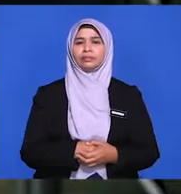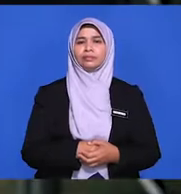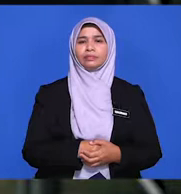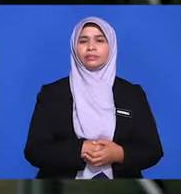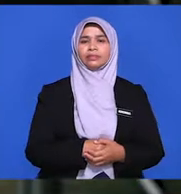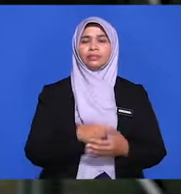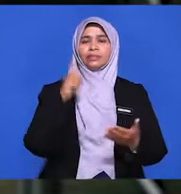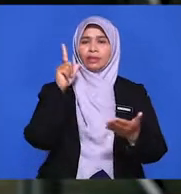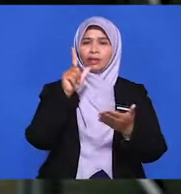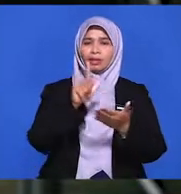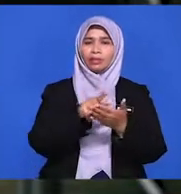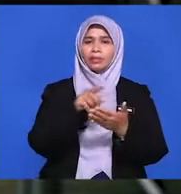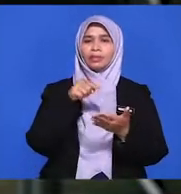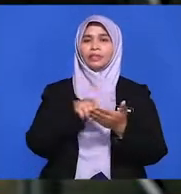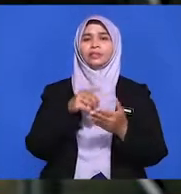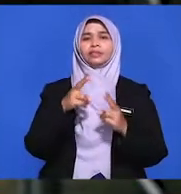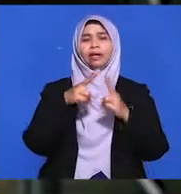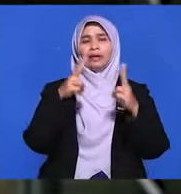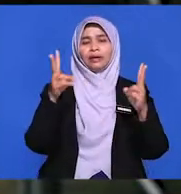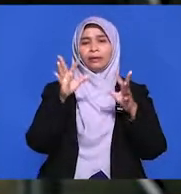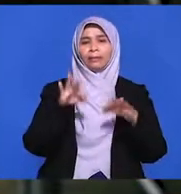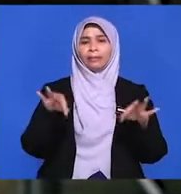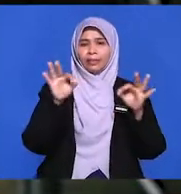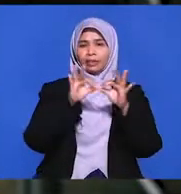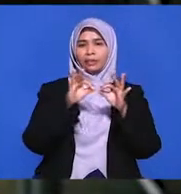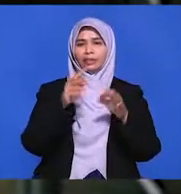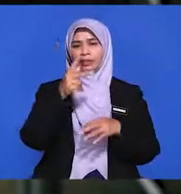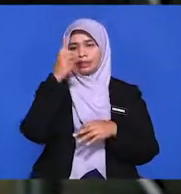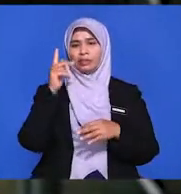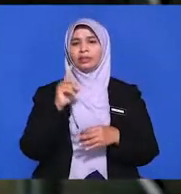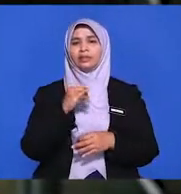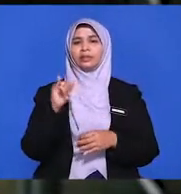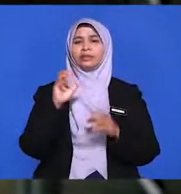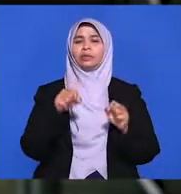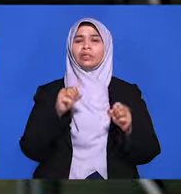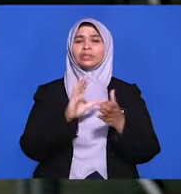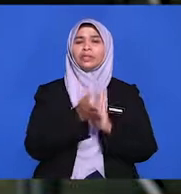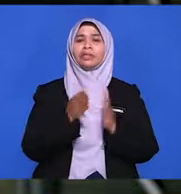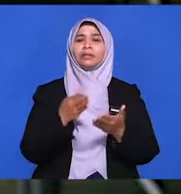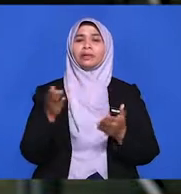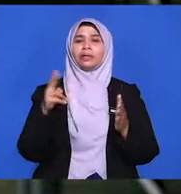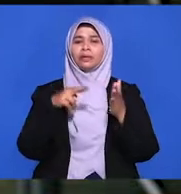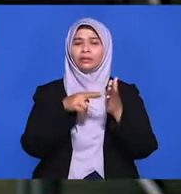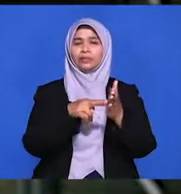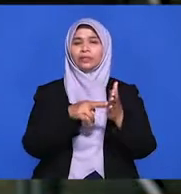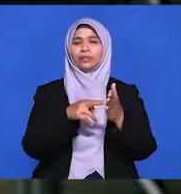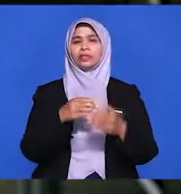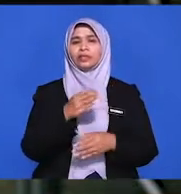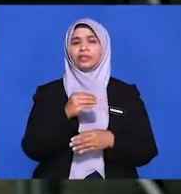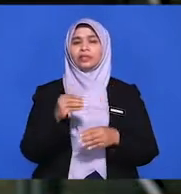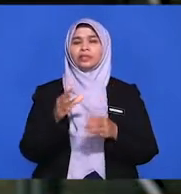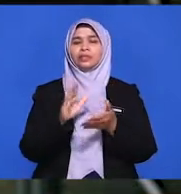Laporan ini sangat penting kerana ia boleh menjadi bahan rujukan pada masa akan datang serta